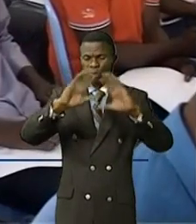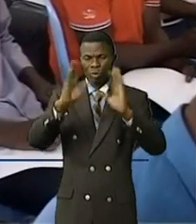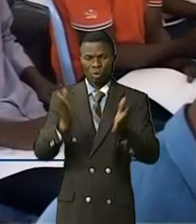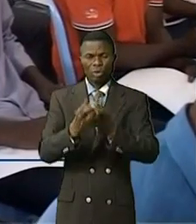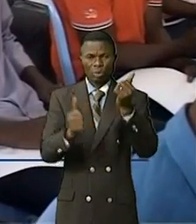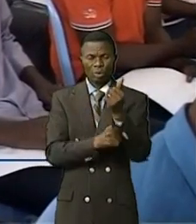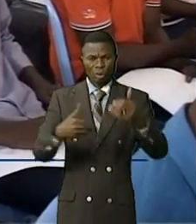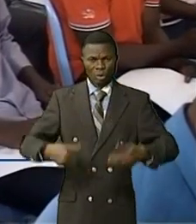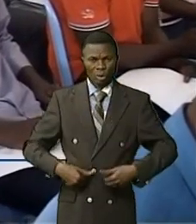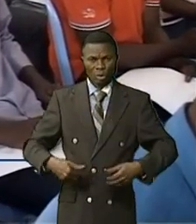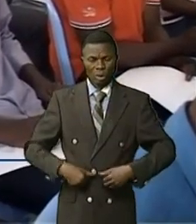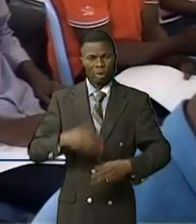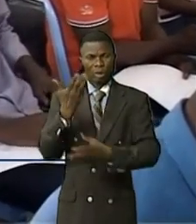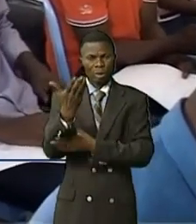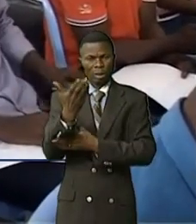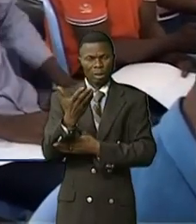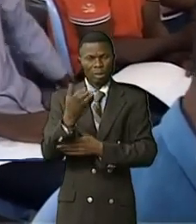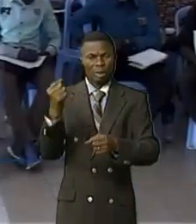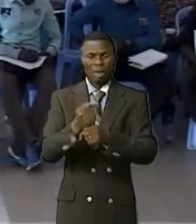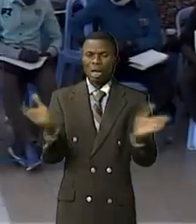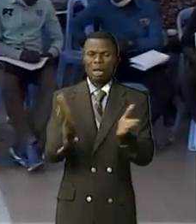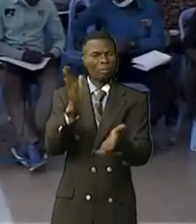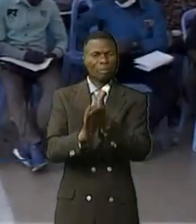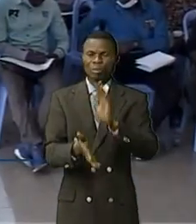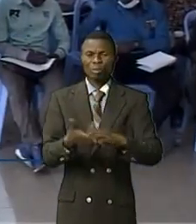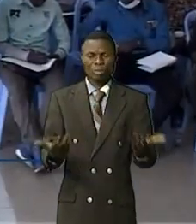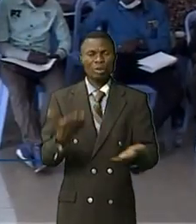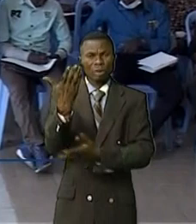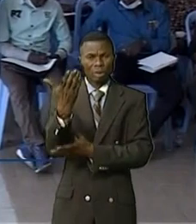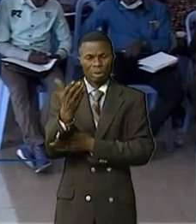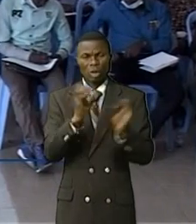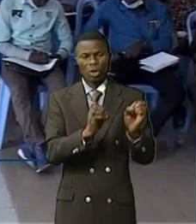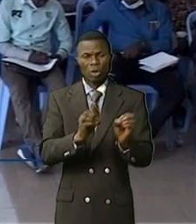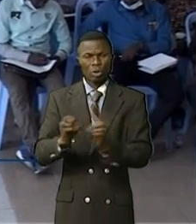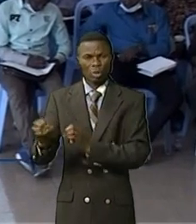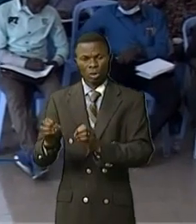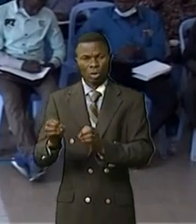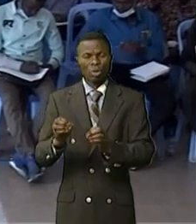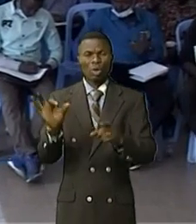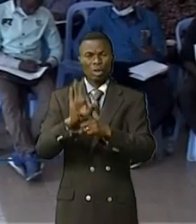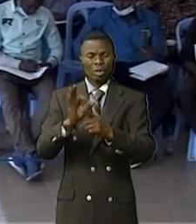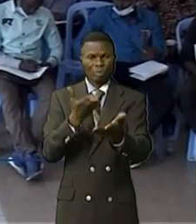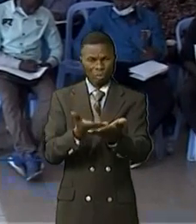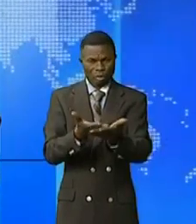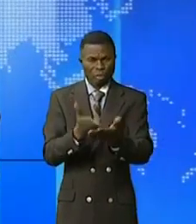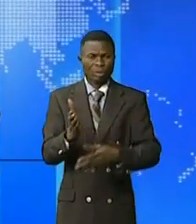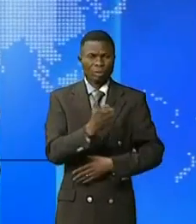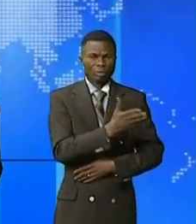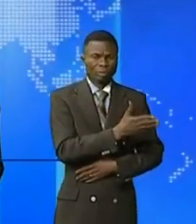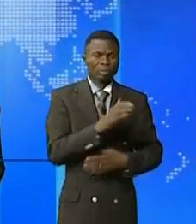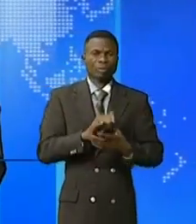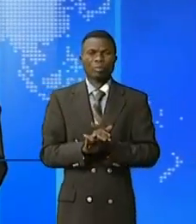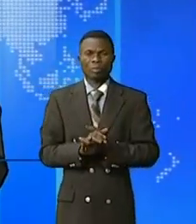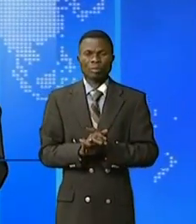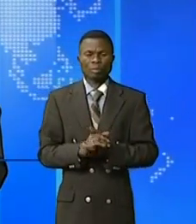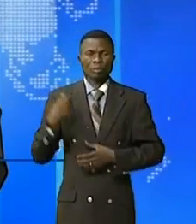Ces jeunes ont déploré le manque de leur encadrement tout en réclamant l'organisation de ces genres de formation. Et